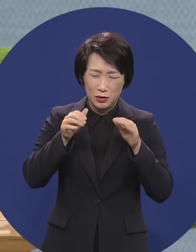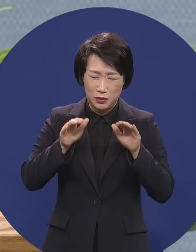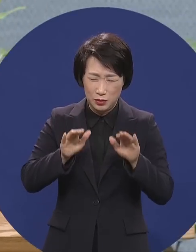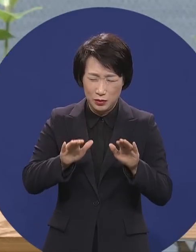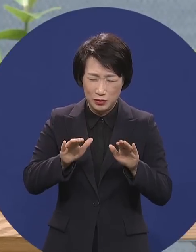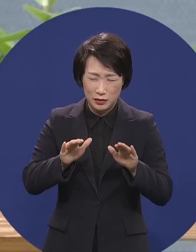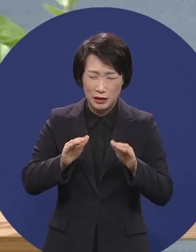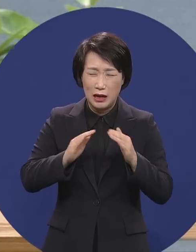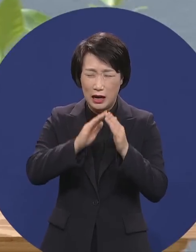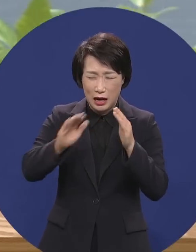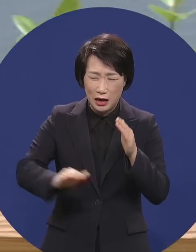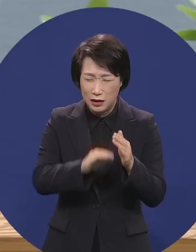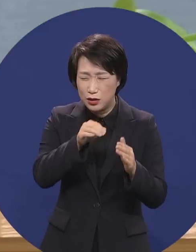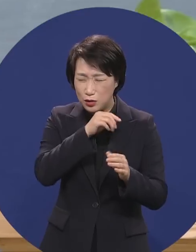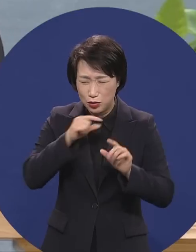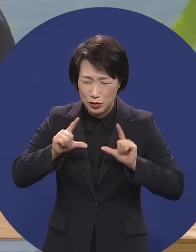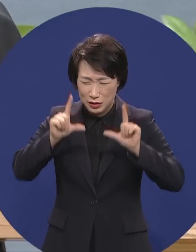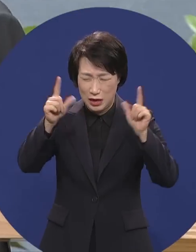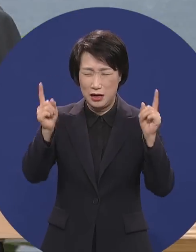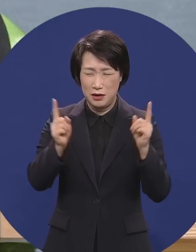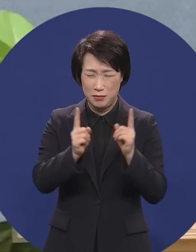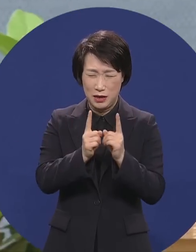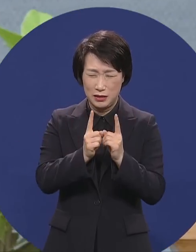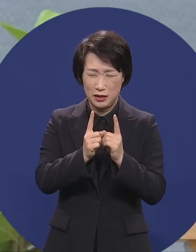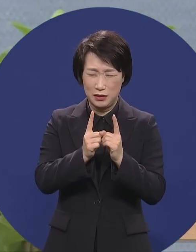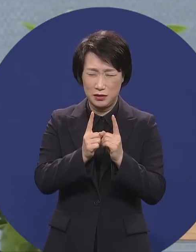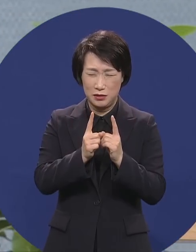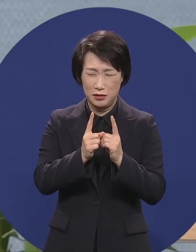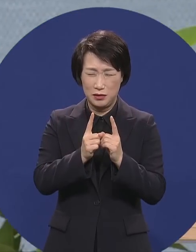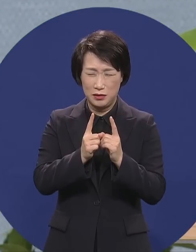오늘 가정주의를 맞이해서